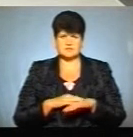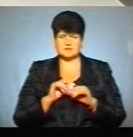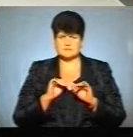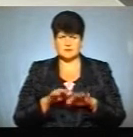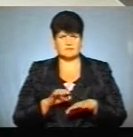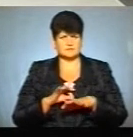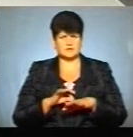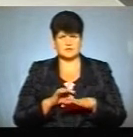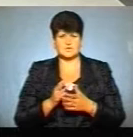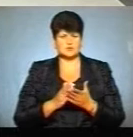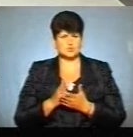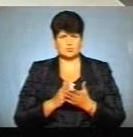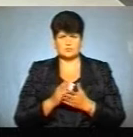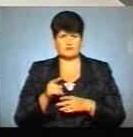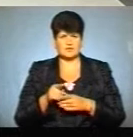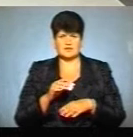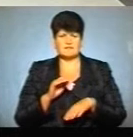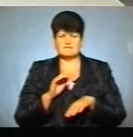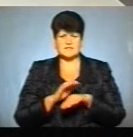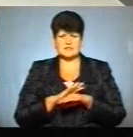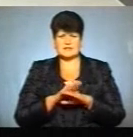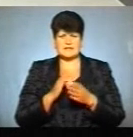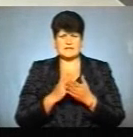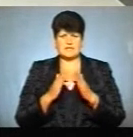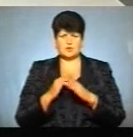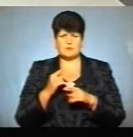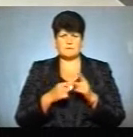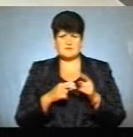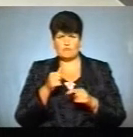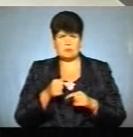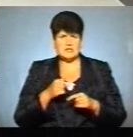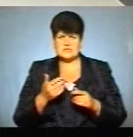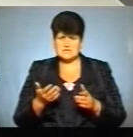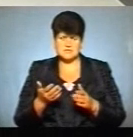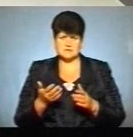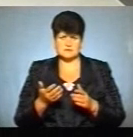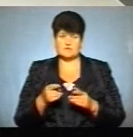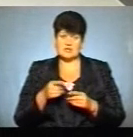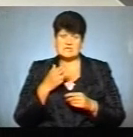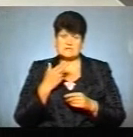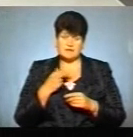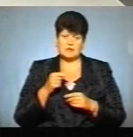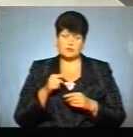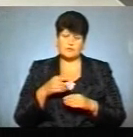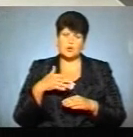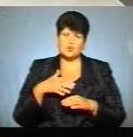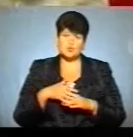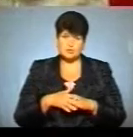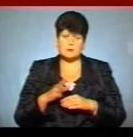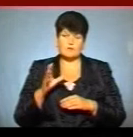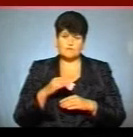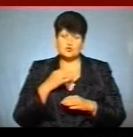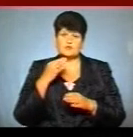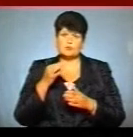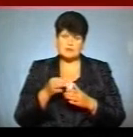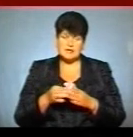адже вони фактично не перебувають вдома півмісяця. Ну, звичайно, вони звикли до того, вони розуміють і всю відповідальність,